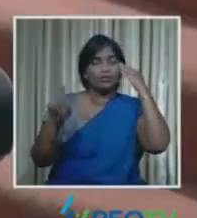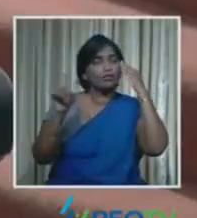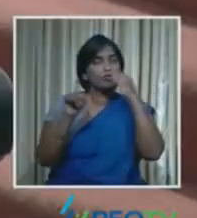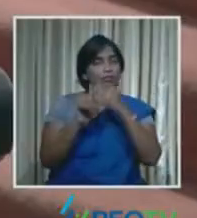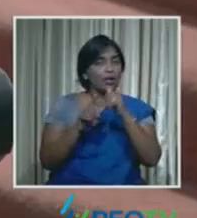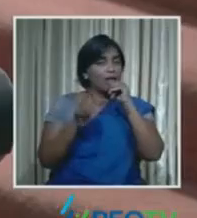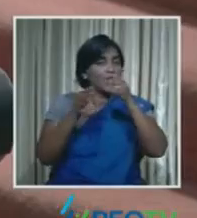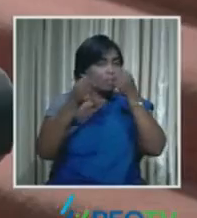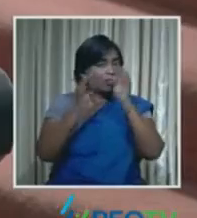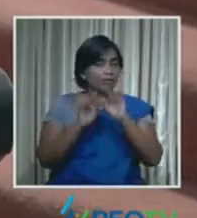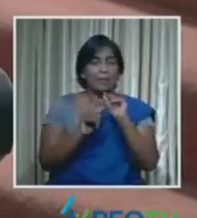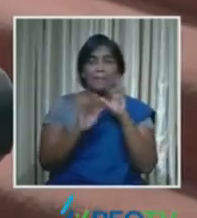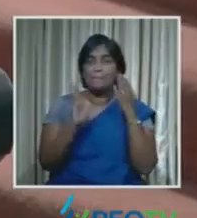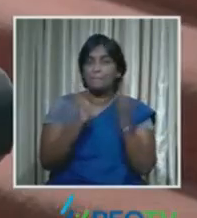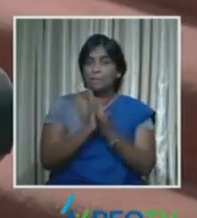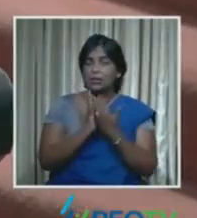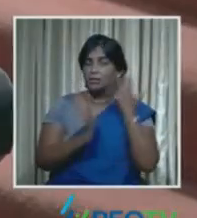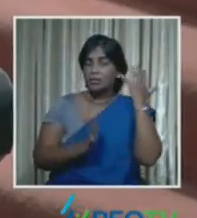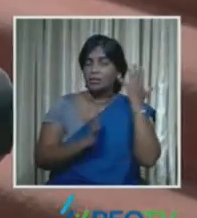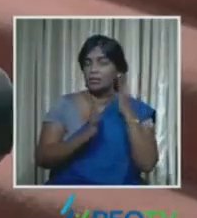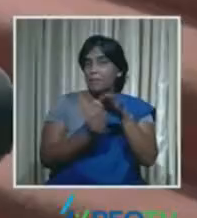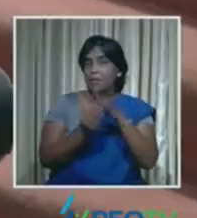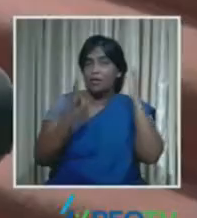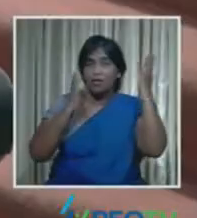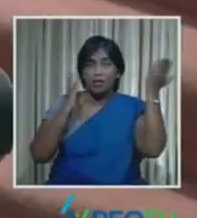හරි ප්‍රතිපත්තියක් ලෝකවට පිට